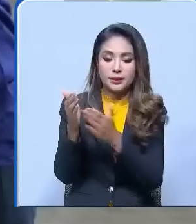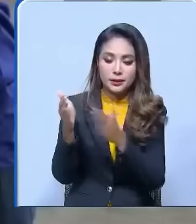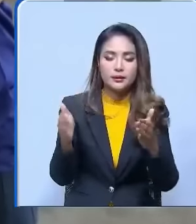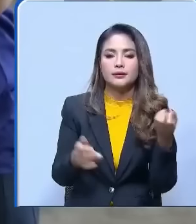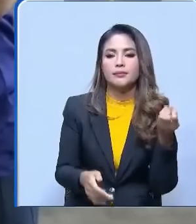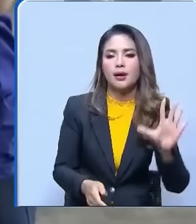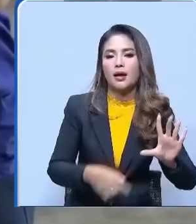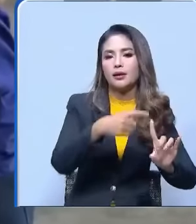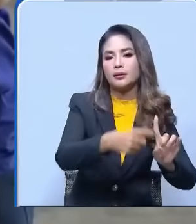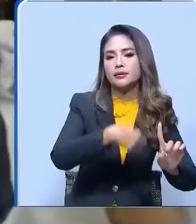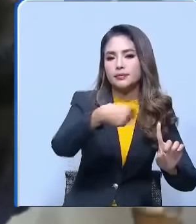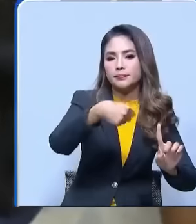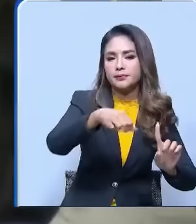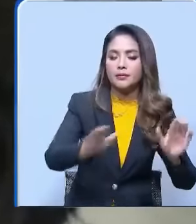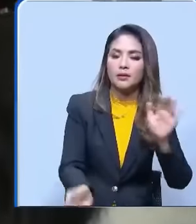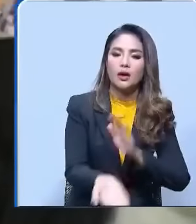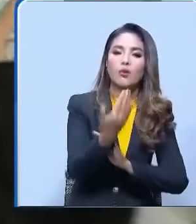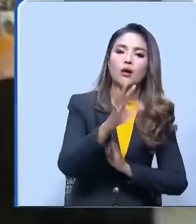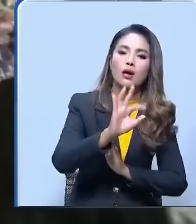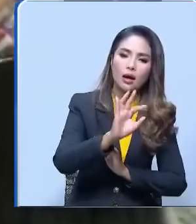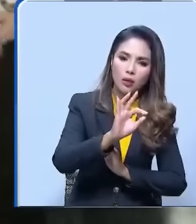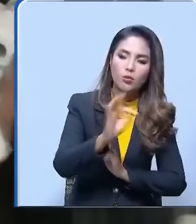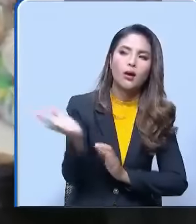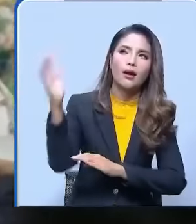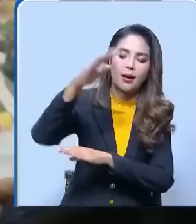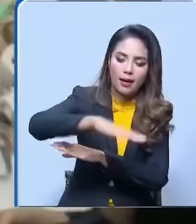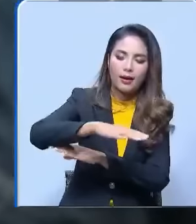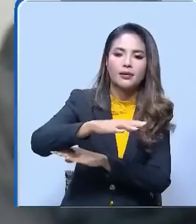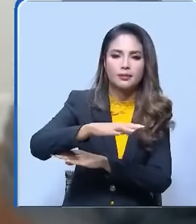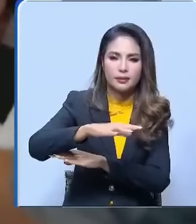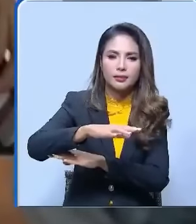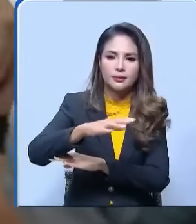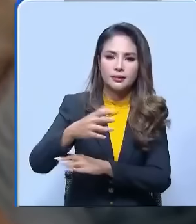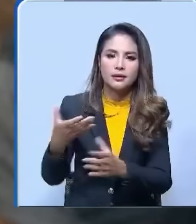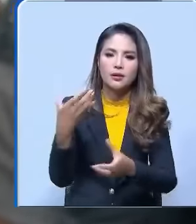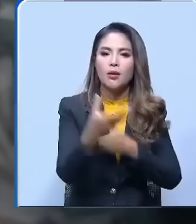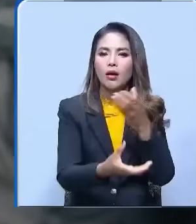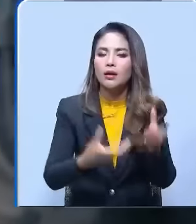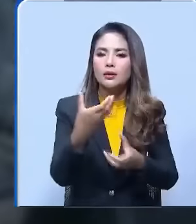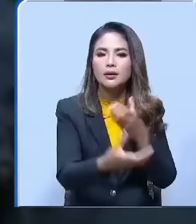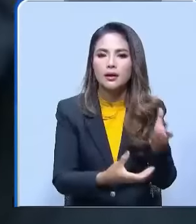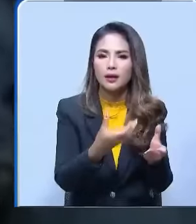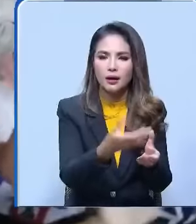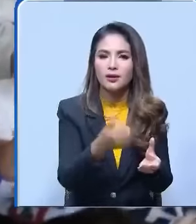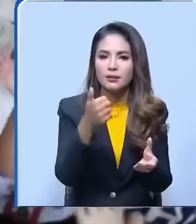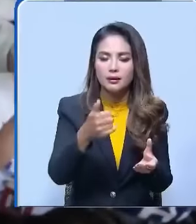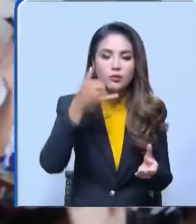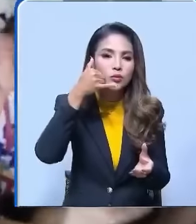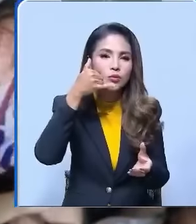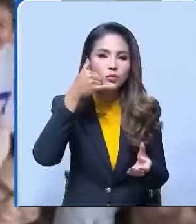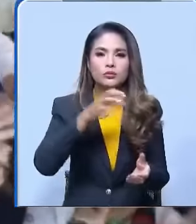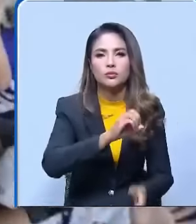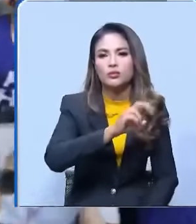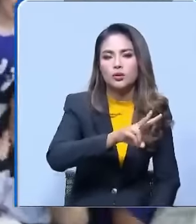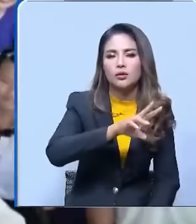าคมนี้ 9 โมงเช้าถึง 5 โมงเย็นมาได้เลยนะคะใครที่สนใจอยากจะมานะก็โทรมาได้เลยค่ะ